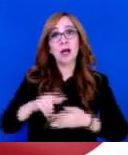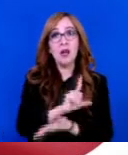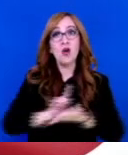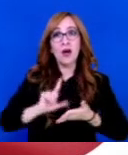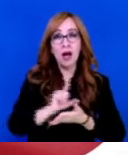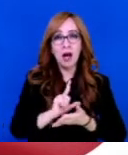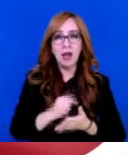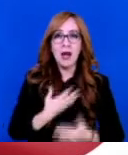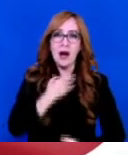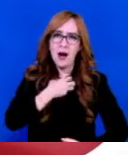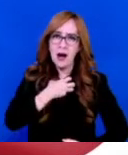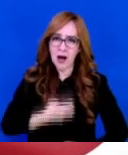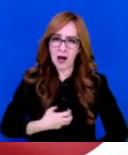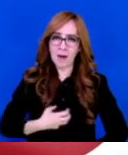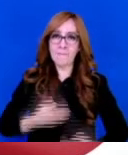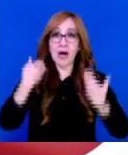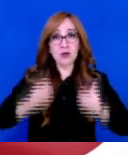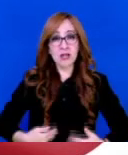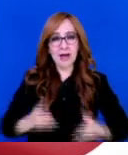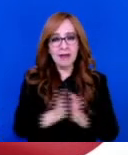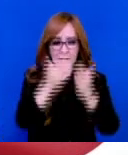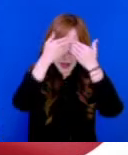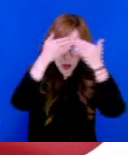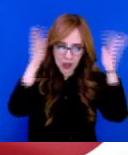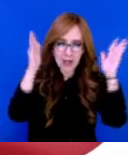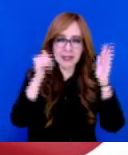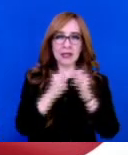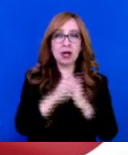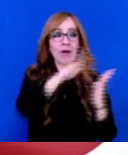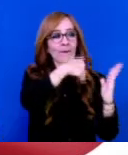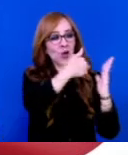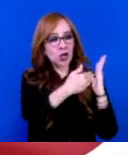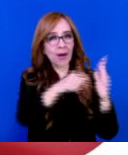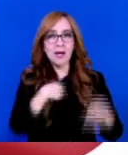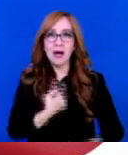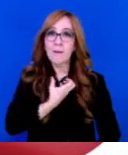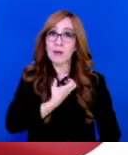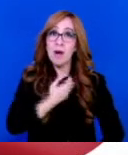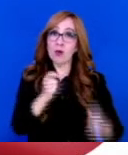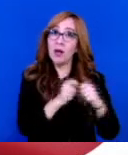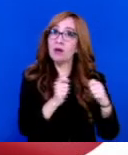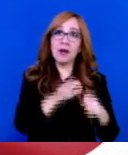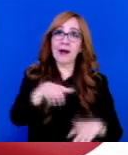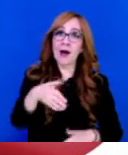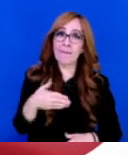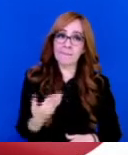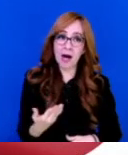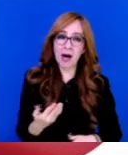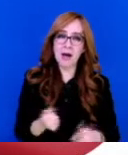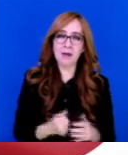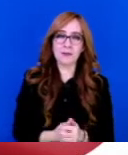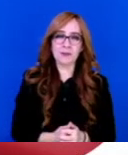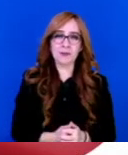manusia, dan demokrasi. Maka program nyata yang kami akan lakukan adalah